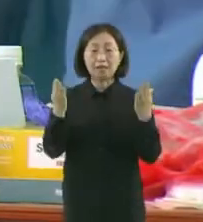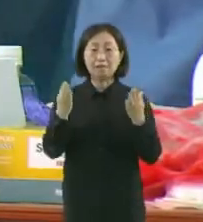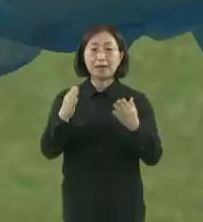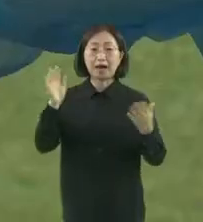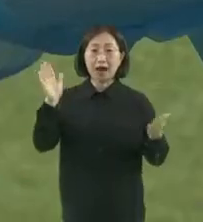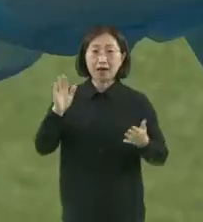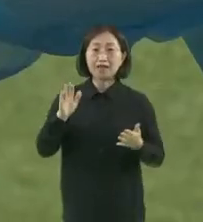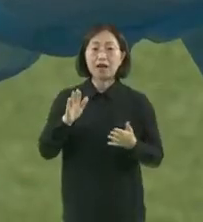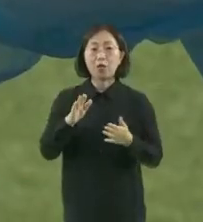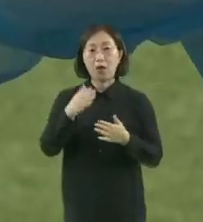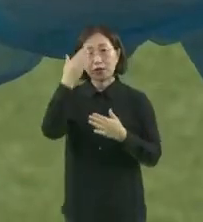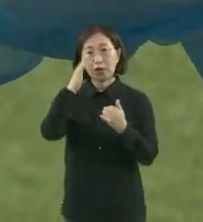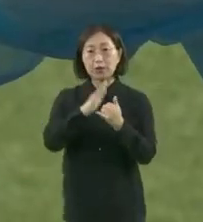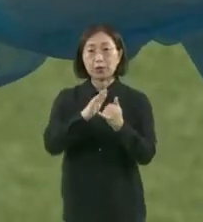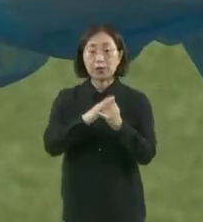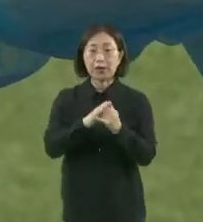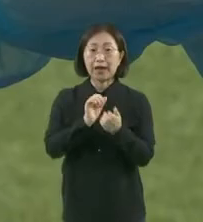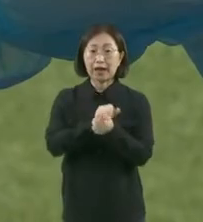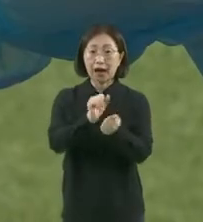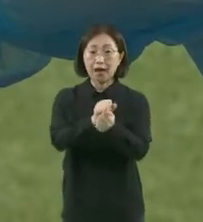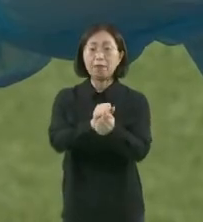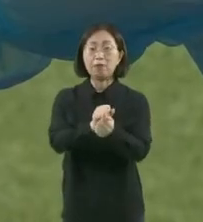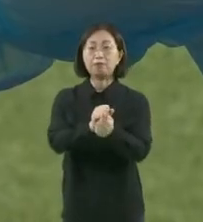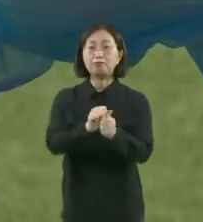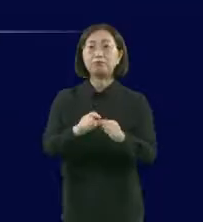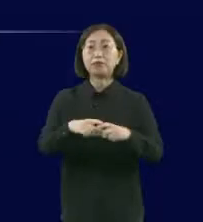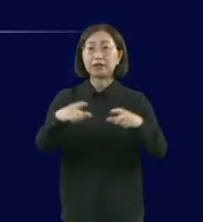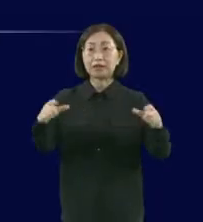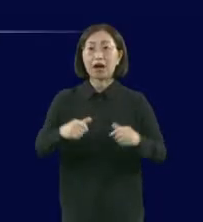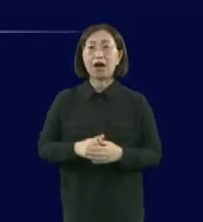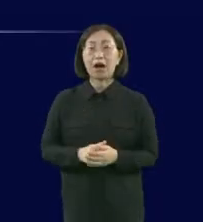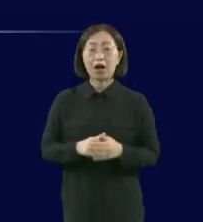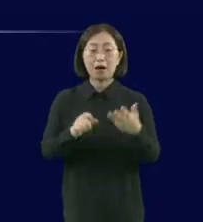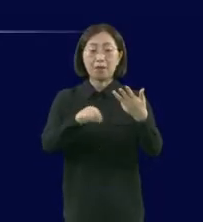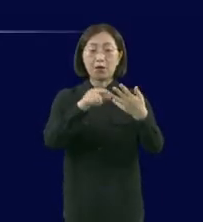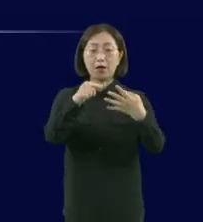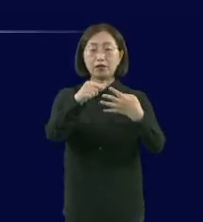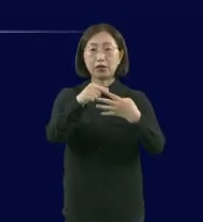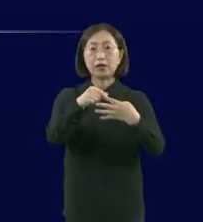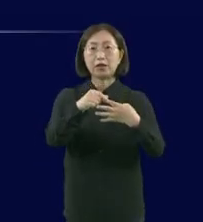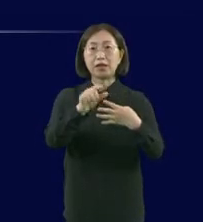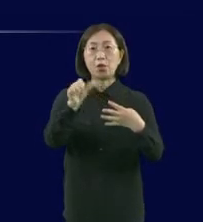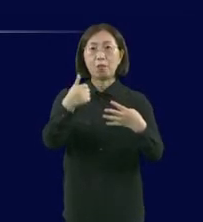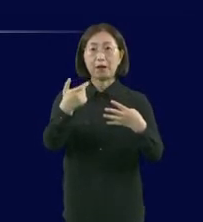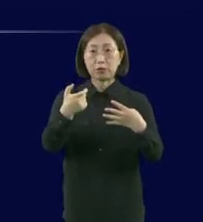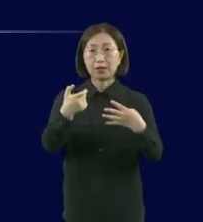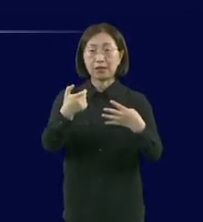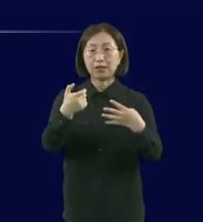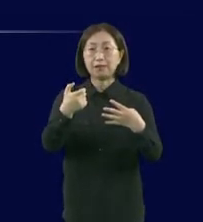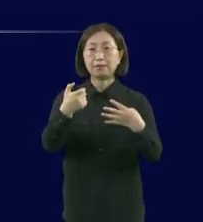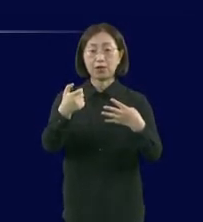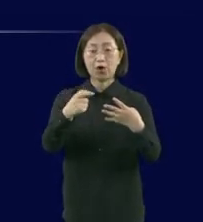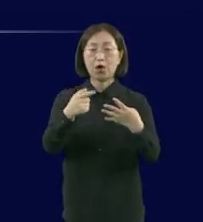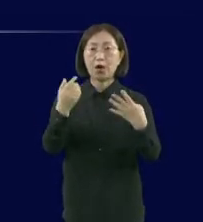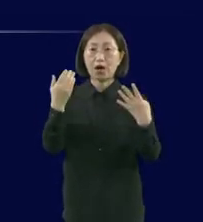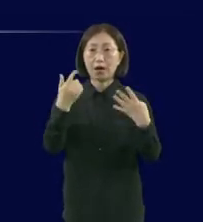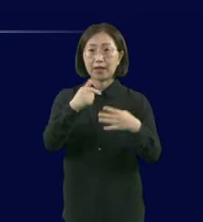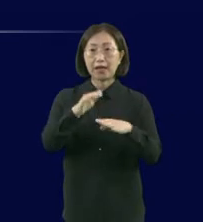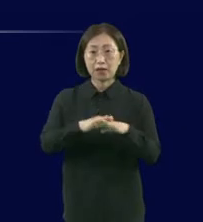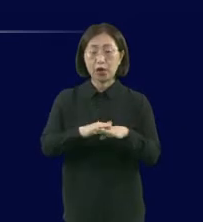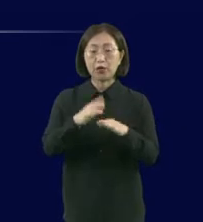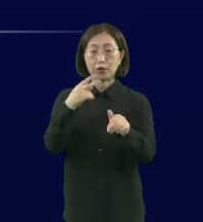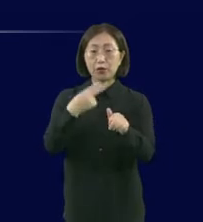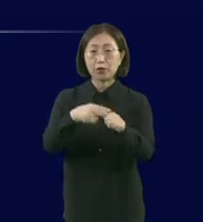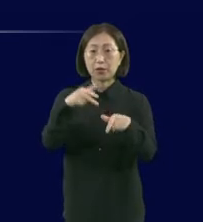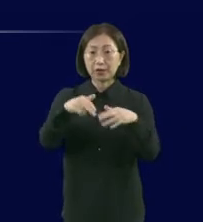학령기 어린이와 청소년의 감염률도 증가 양상입니다. 8월 첫째 주 556명이던 대전 지역 일선학교 학생과